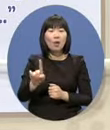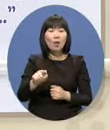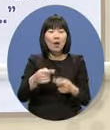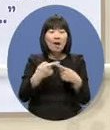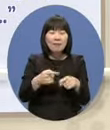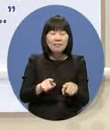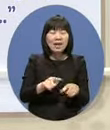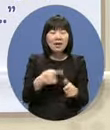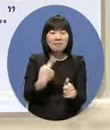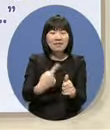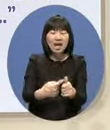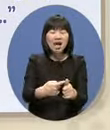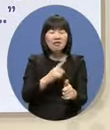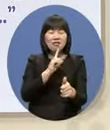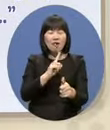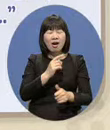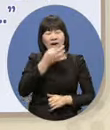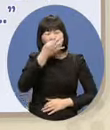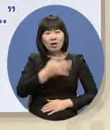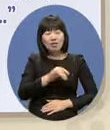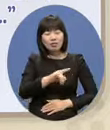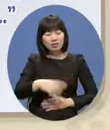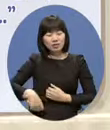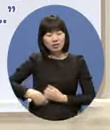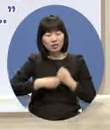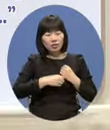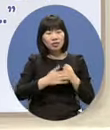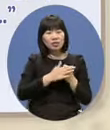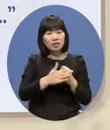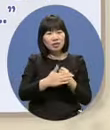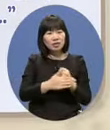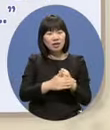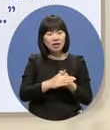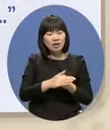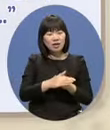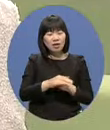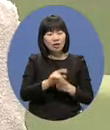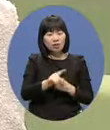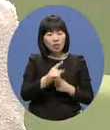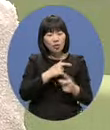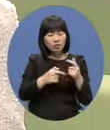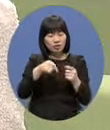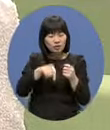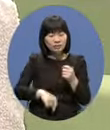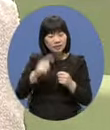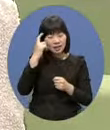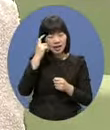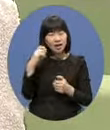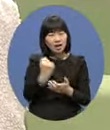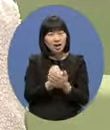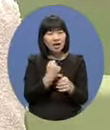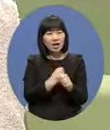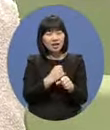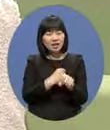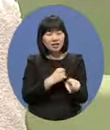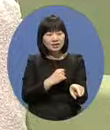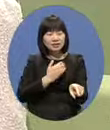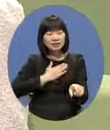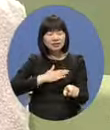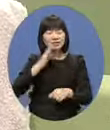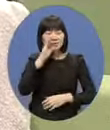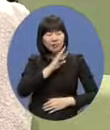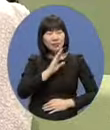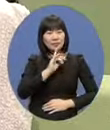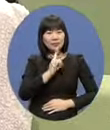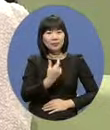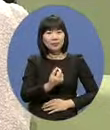힘들어요 그죠 어 넌 넌 게을러서어야 좀 더 신중했어야 이제 요런 것들 기분 확장하게 해서